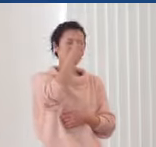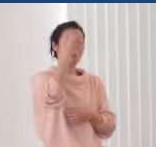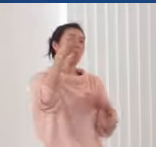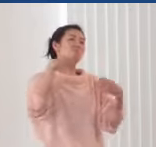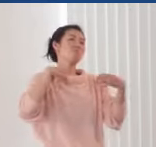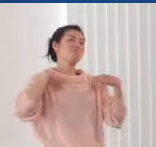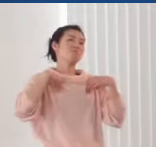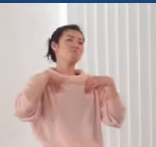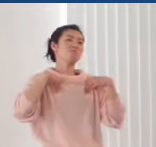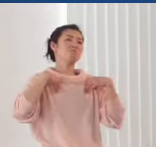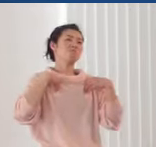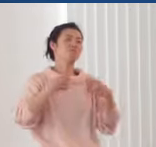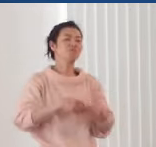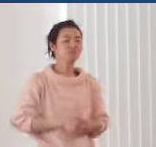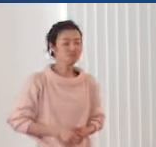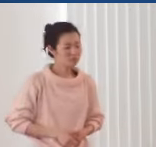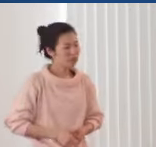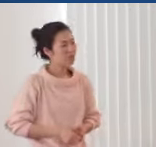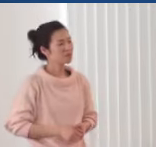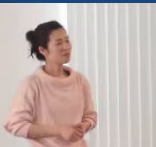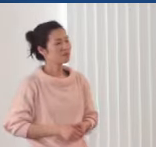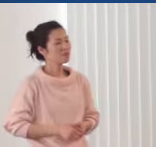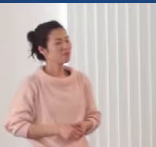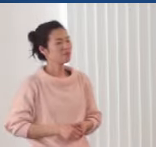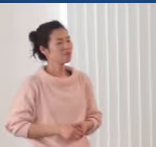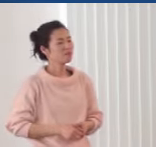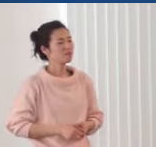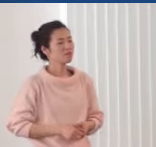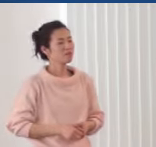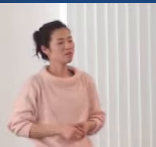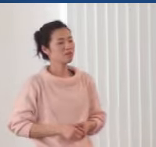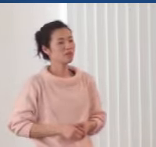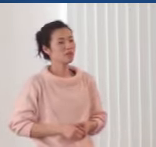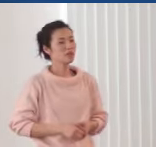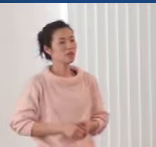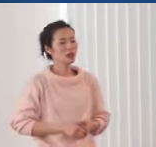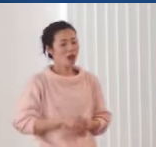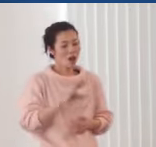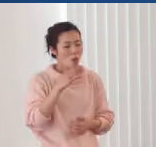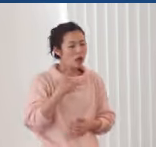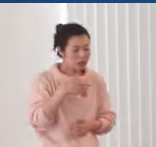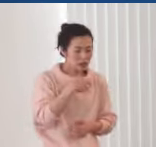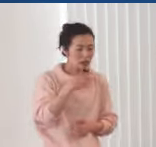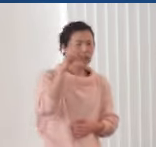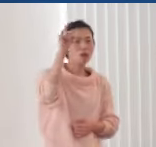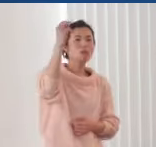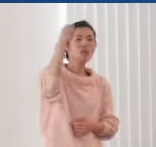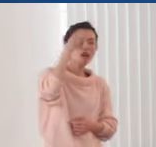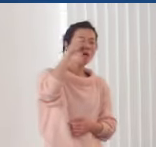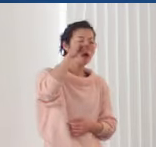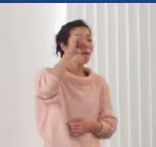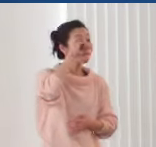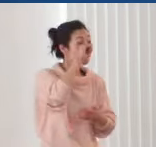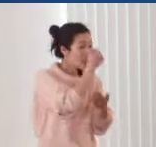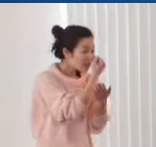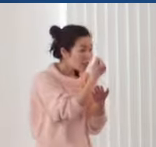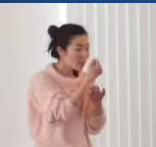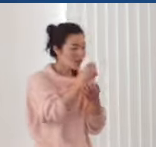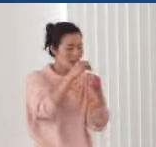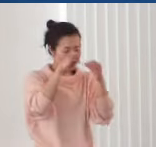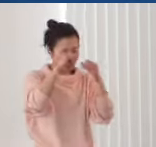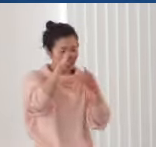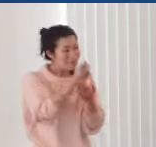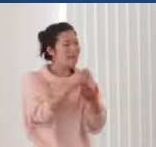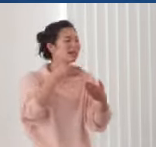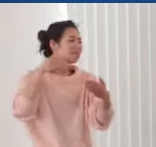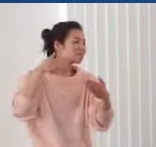してしまう。ですからこの御言葉によって生かされている私たちは、このことをくれぐれも気をつけなければなら